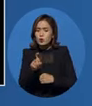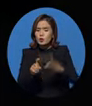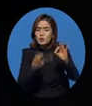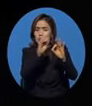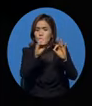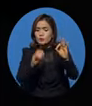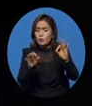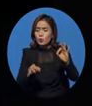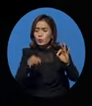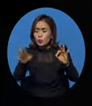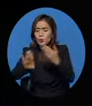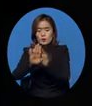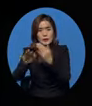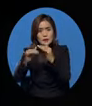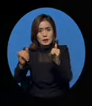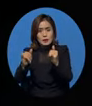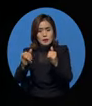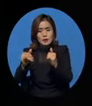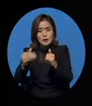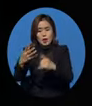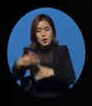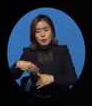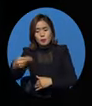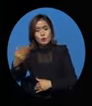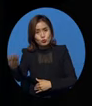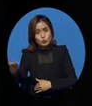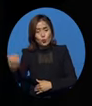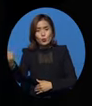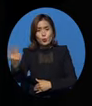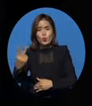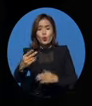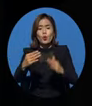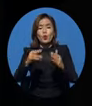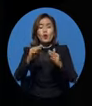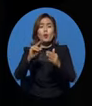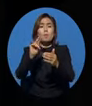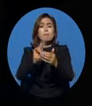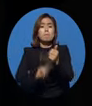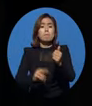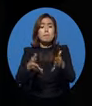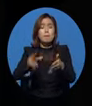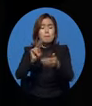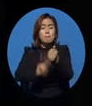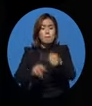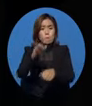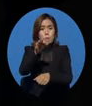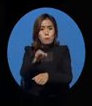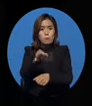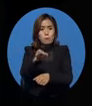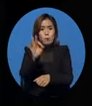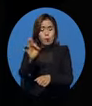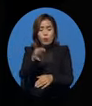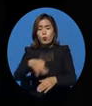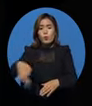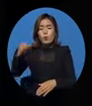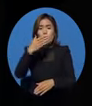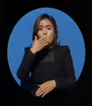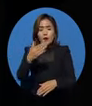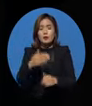놓고 다른 사람에게 임대로 주고 그리고 분양권을 올릴 수 있는 부동산 그 투자